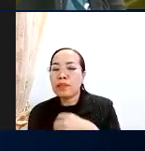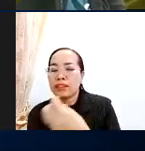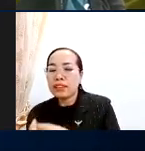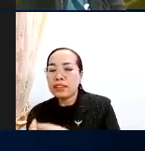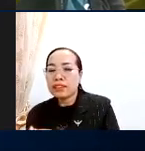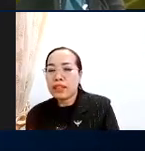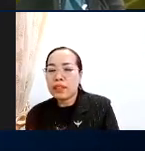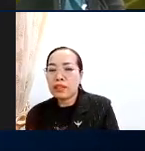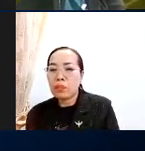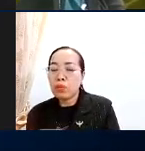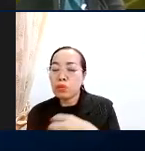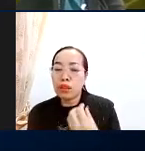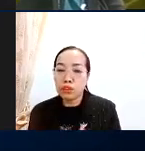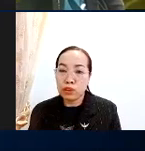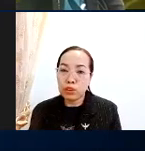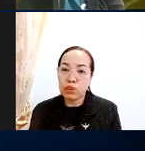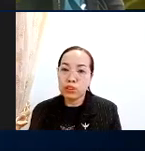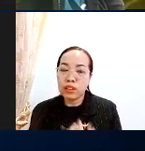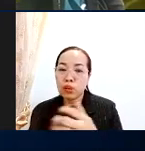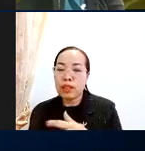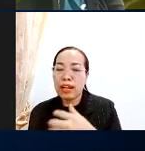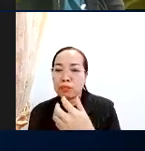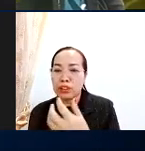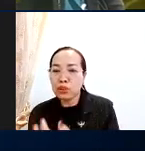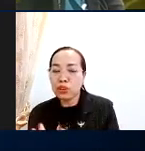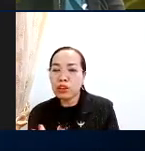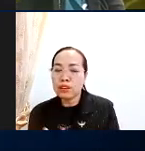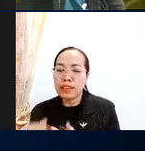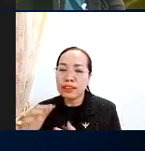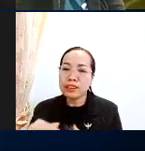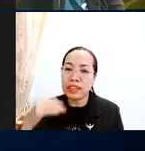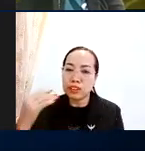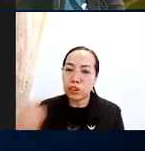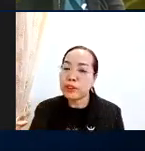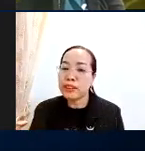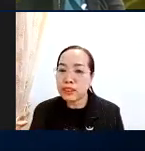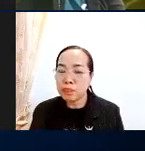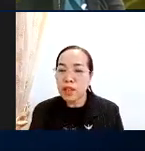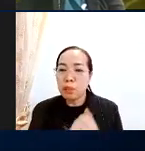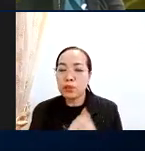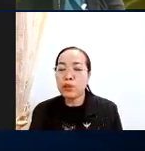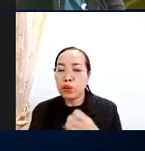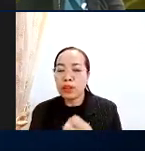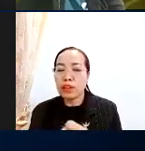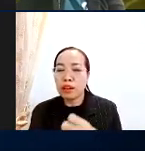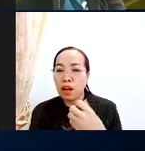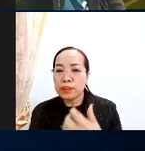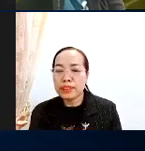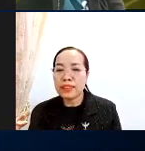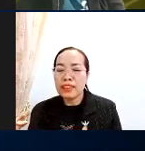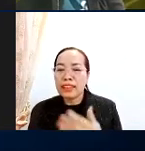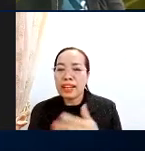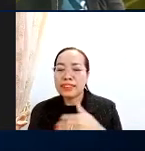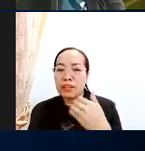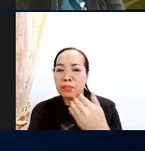tế pe để dương thì chạy lại tập bốn cứ quạt là toàn dồn chẳng quạt ai mình dồn tai dương chi nè dồn chia diêm và dồn quạt ở off bị